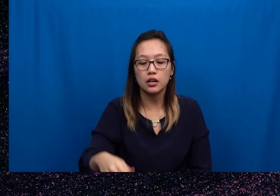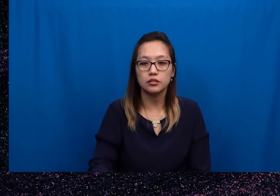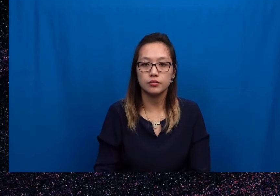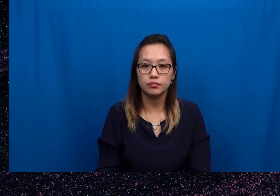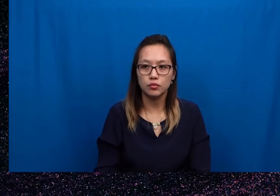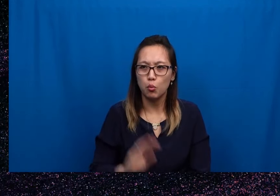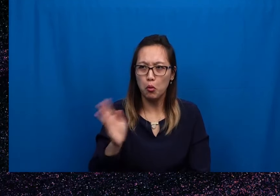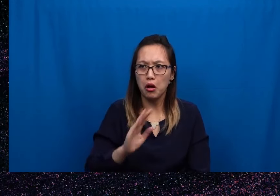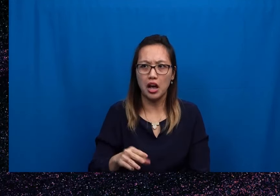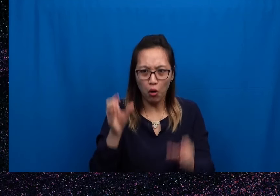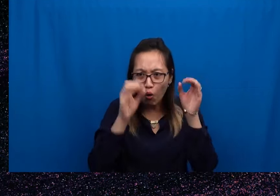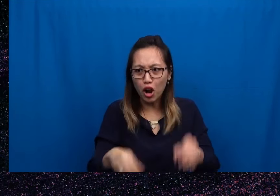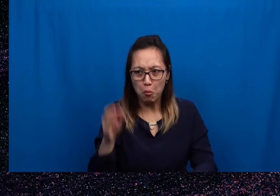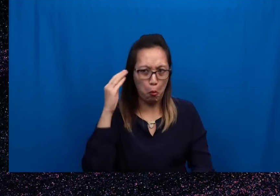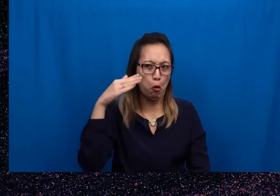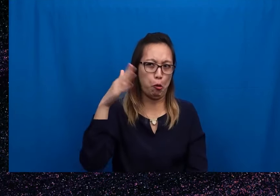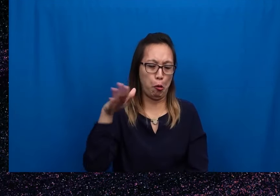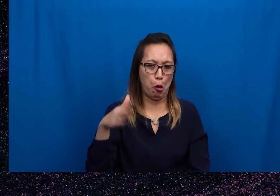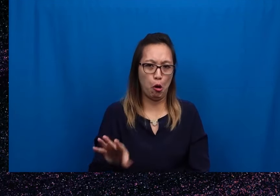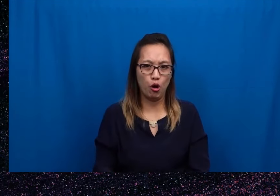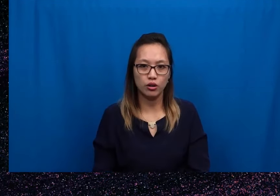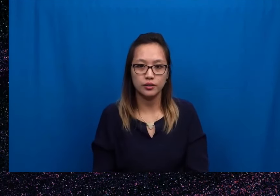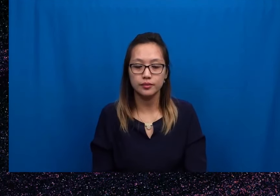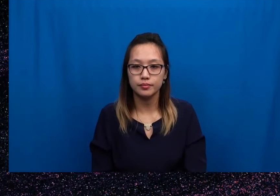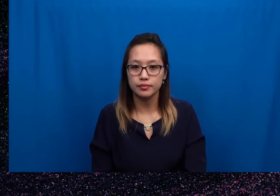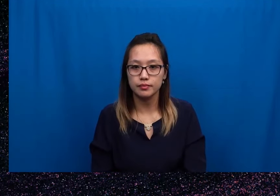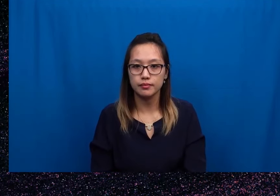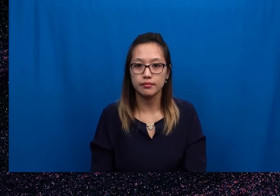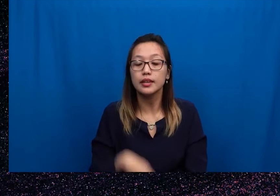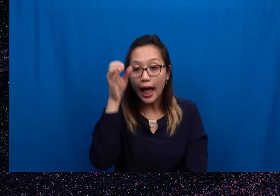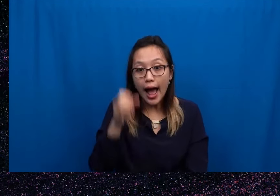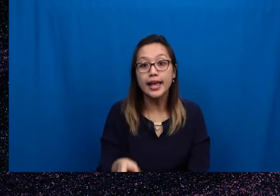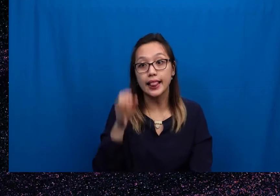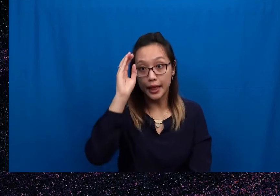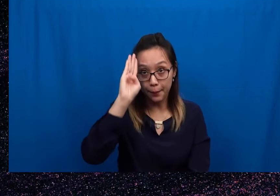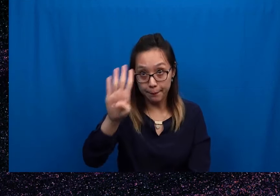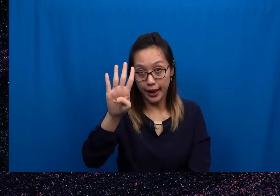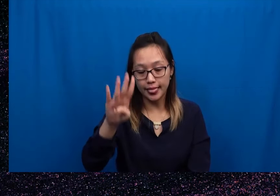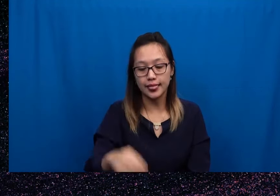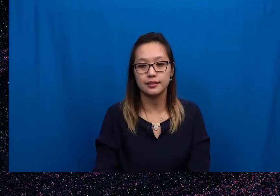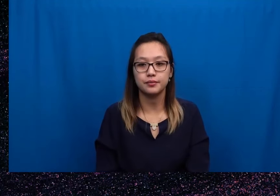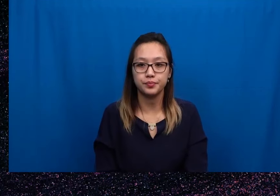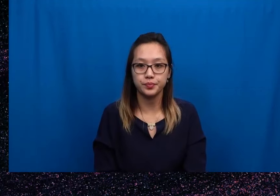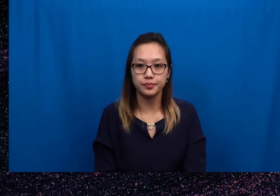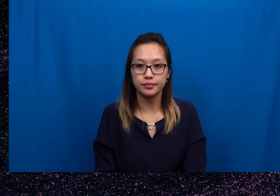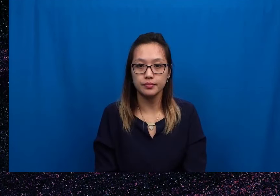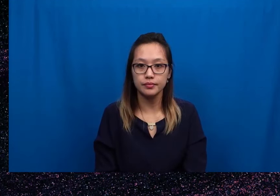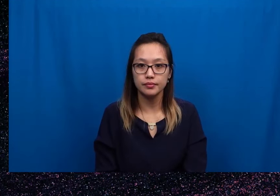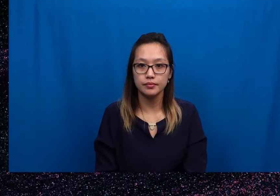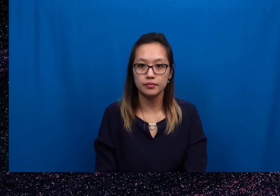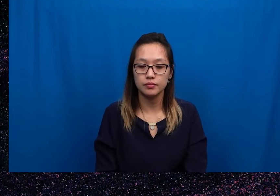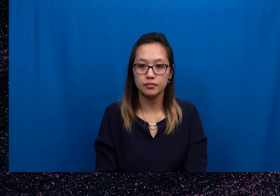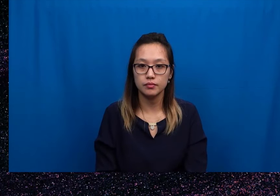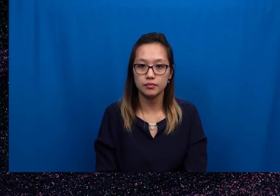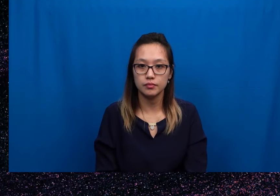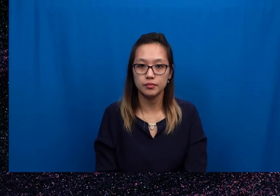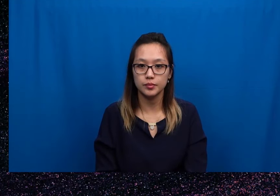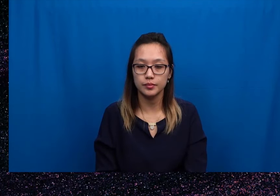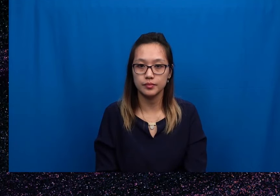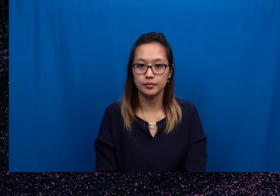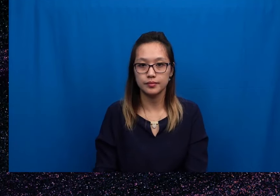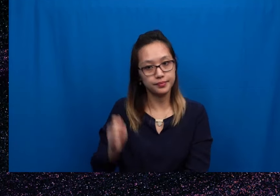orang yang bodoh. Kemudian lihat ayat yang keempat, Kisah Rasul pasal 22. Dan aku telah menganiaya